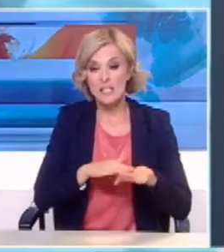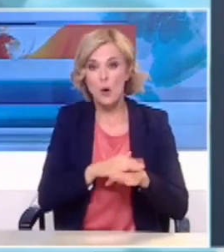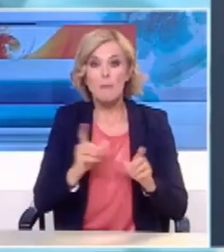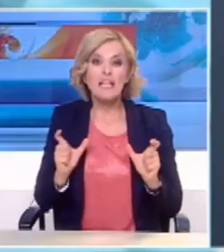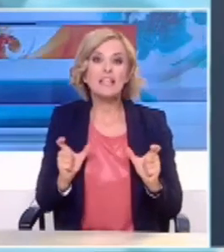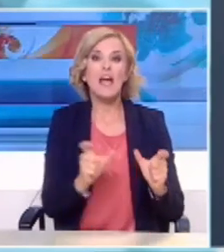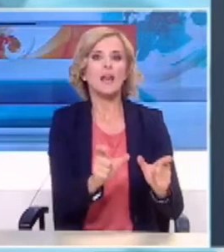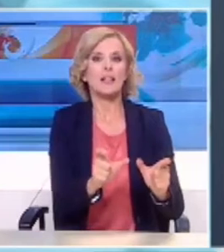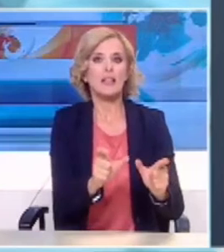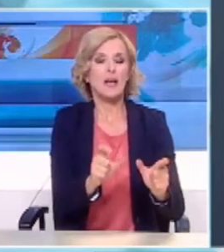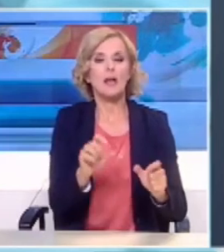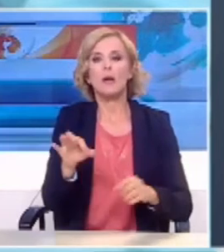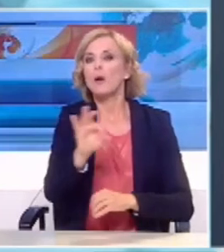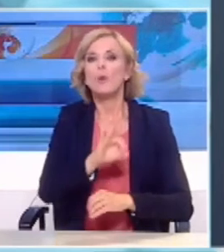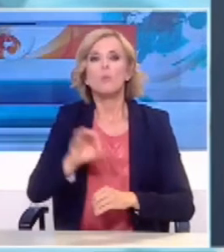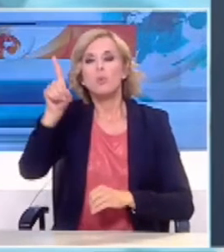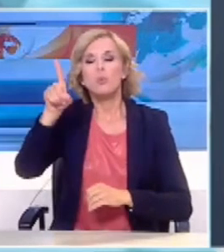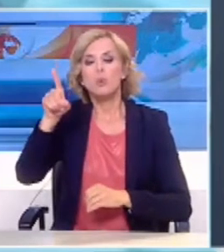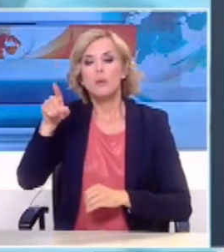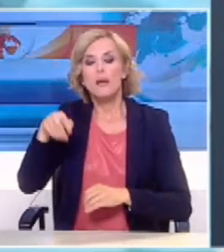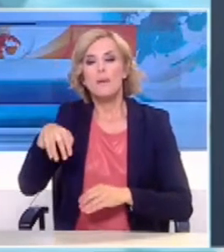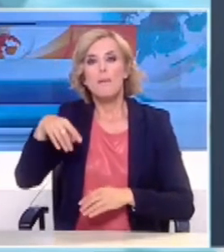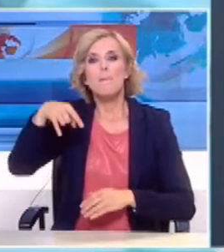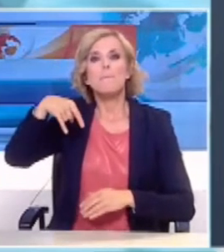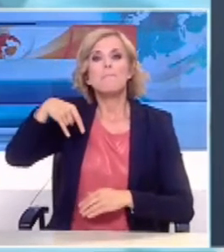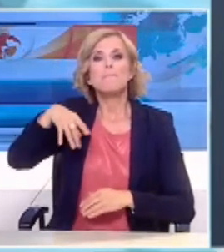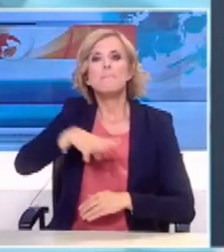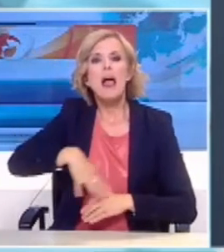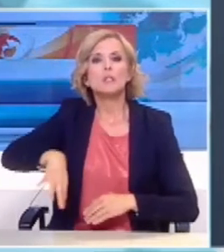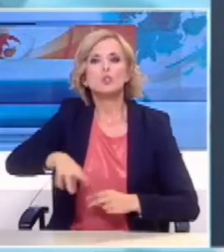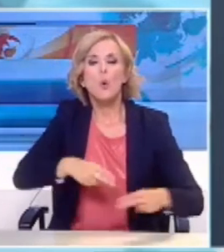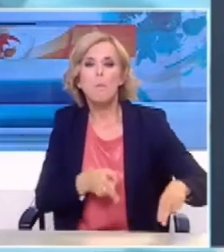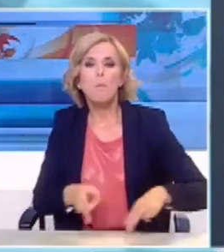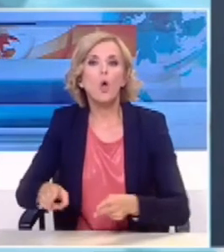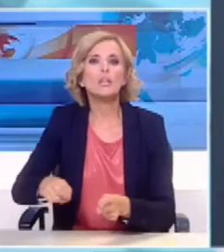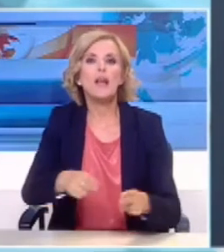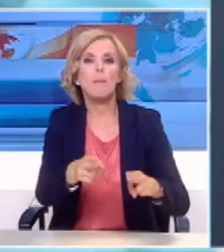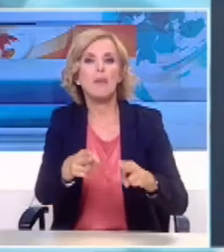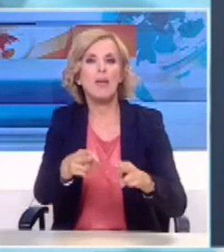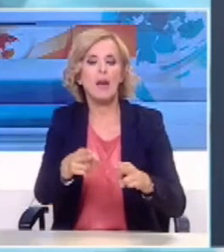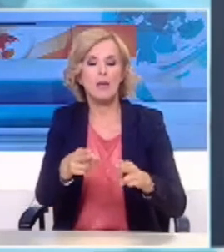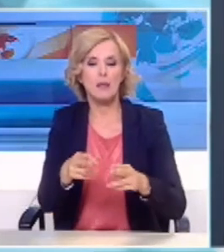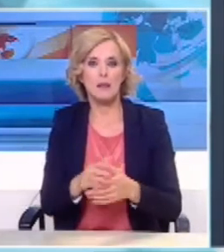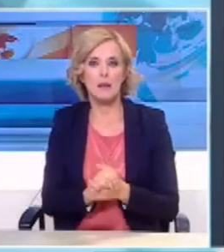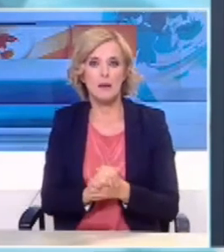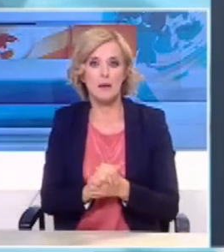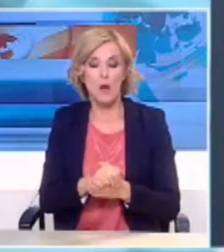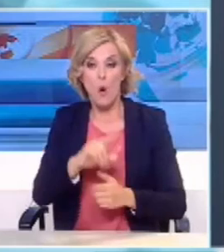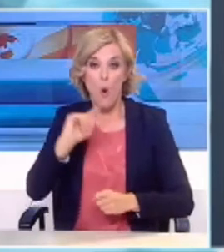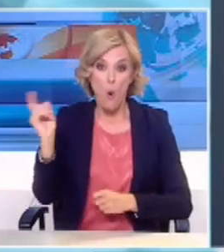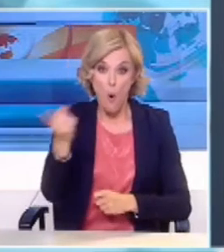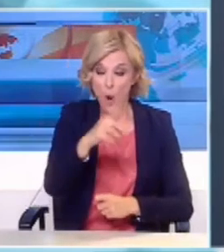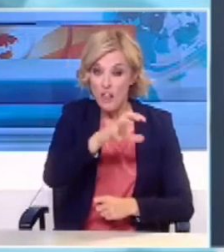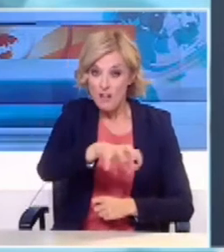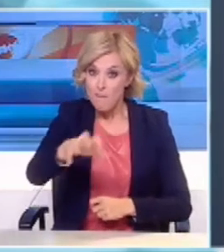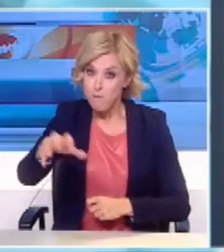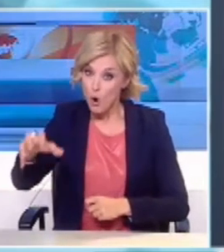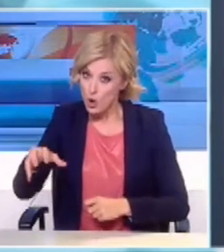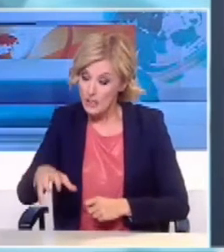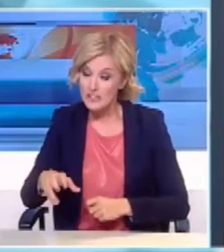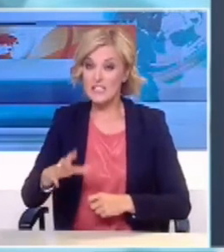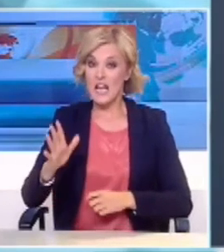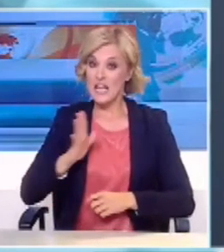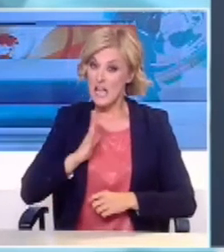πρωτόγνωρη κατάσταση για τα σύγχρονα δεδομένα, όλοι οι εμπλεκόμενοι φορείς συμπεριφερθήκαν με υποδειγματικό τρόπο. Γι' αυτό θα θέλαμε να ευχαριστήσουμε